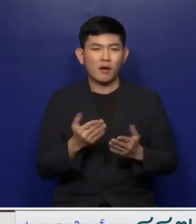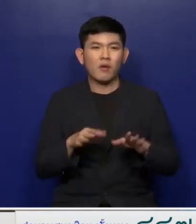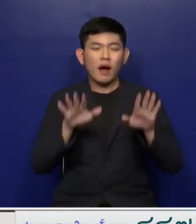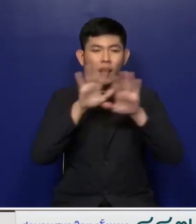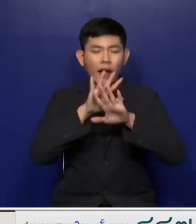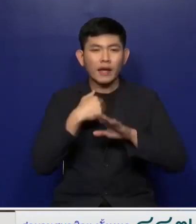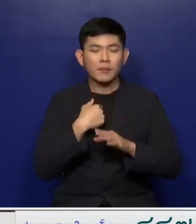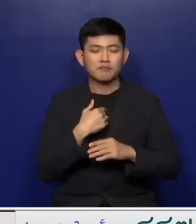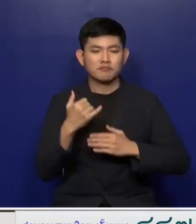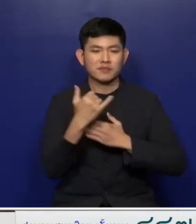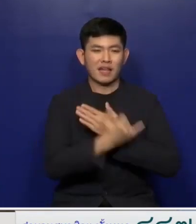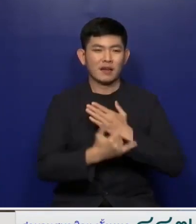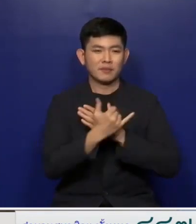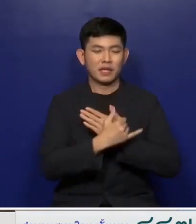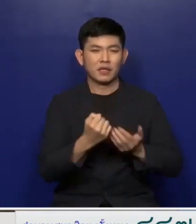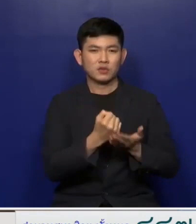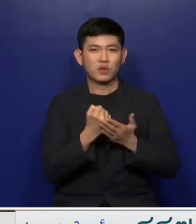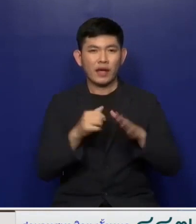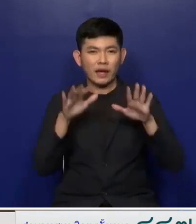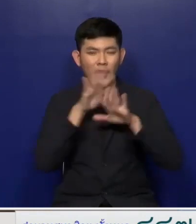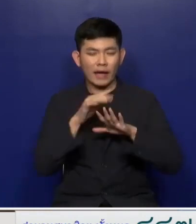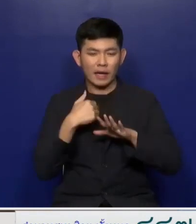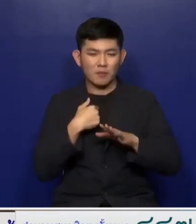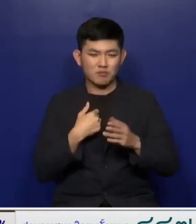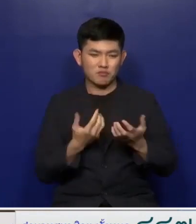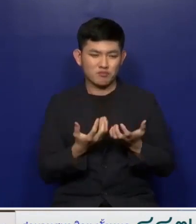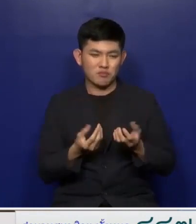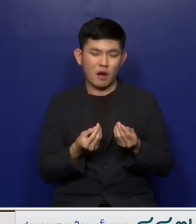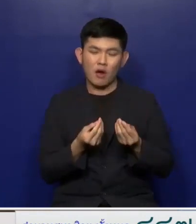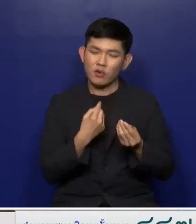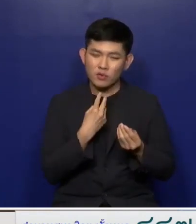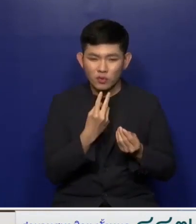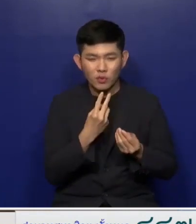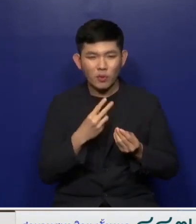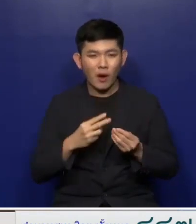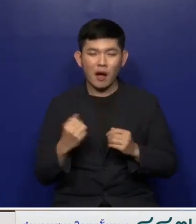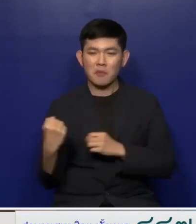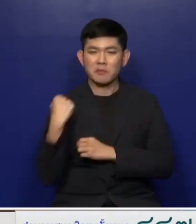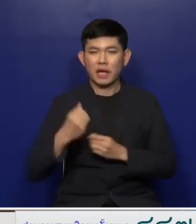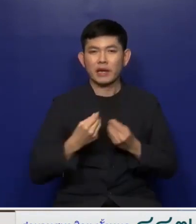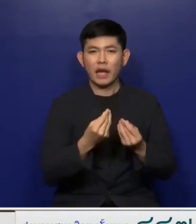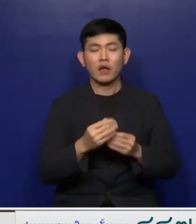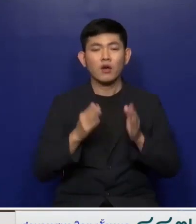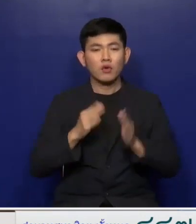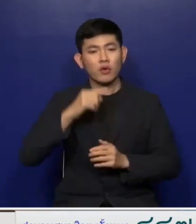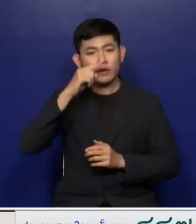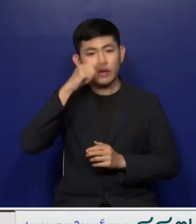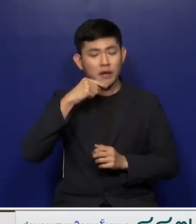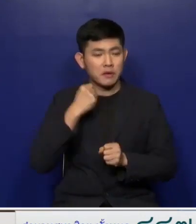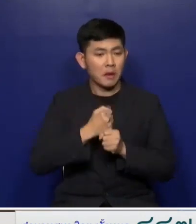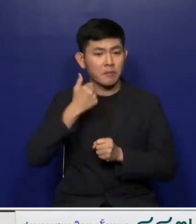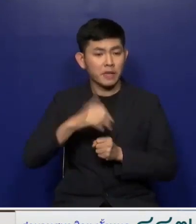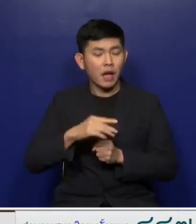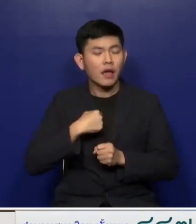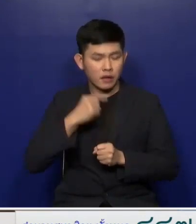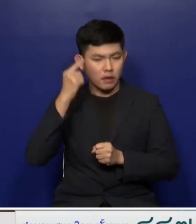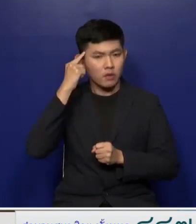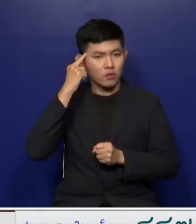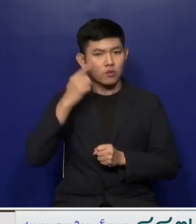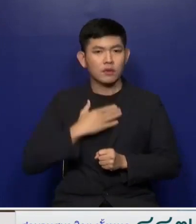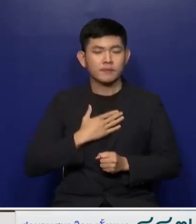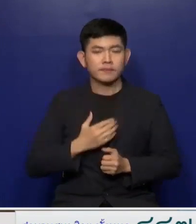คนต่างชาติเอามติให้เขาเนี่ย เหผลนี้มเผ unbelievableแต่คนไทยไม่มีปัญญาก็จะได้รู้ครัวาคนไยไม่มปญญา